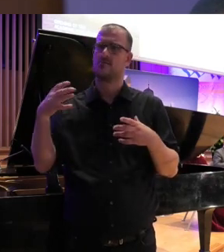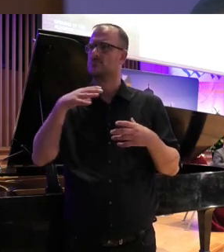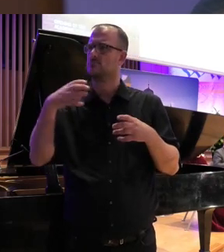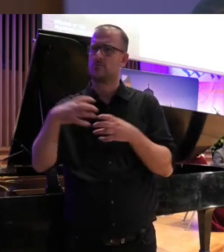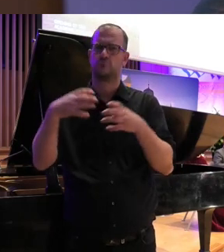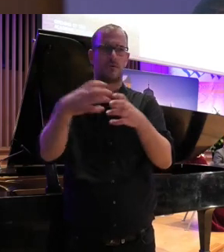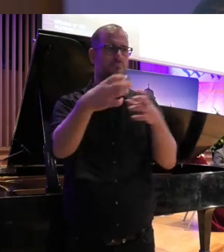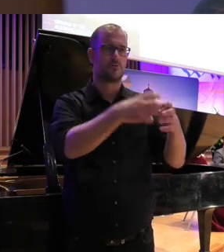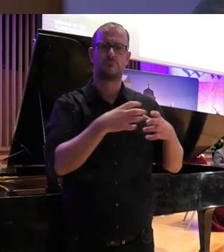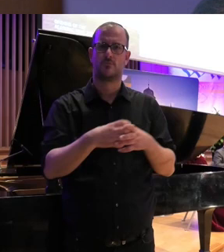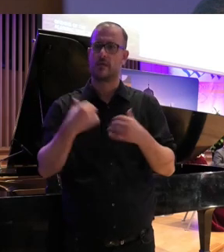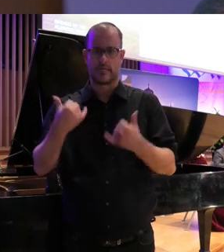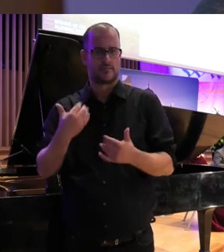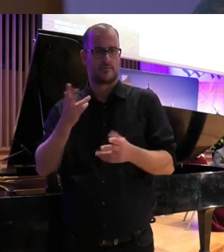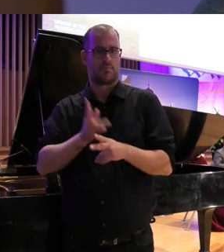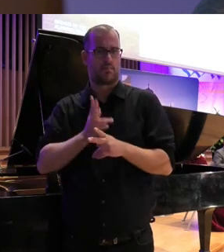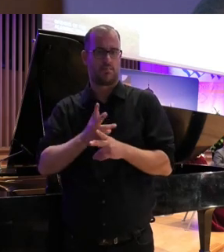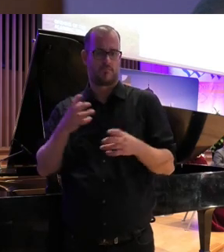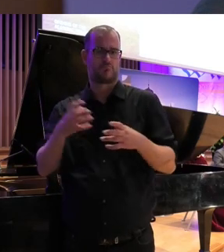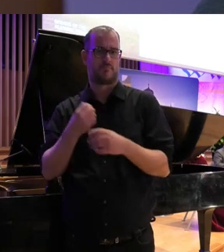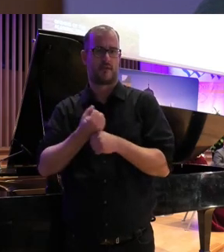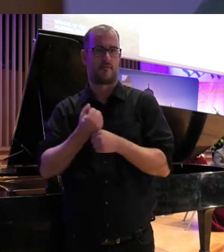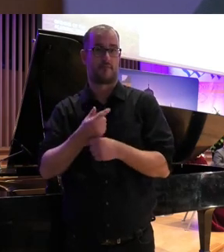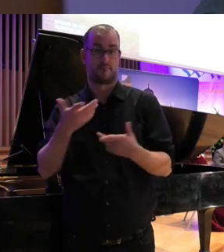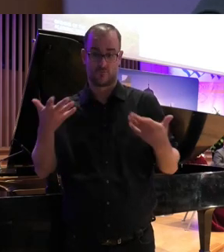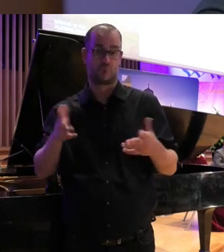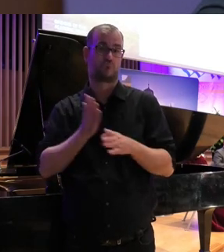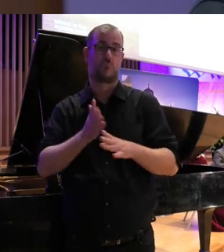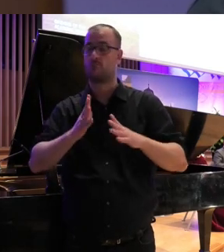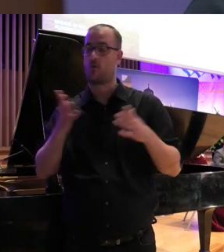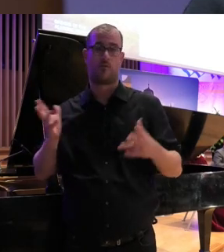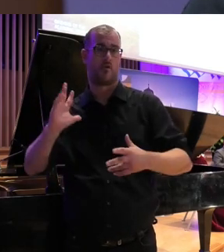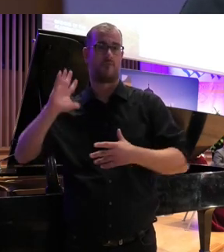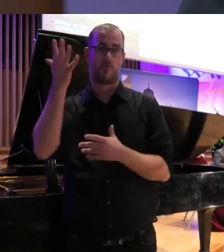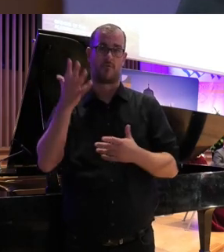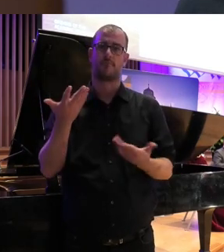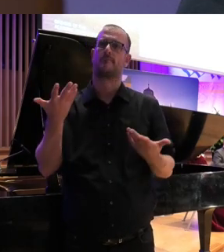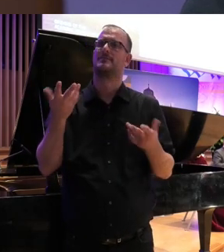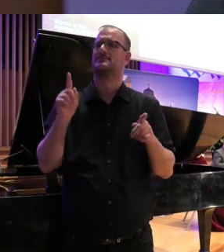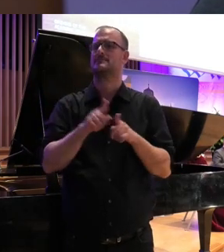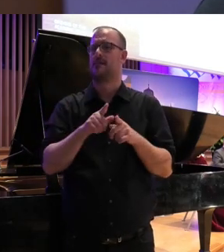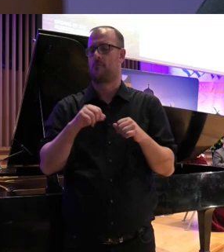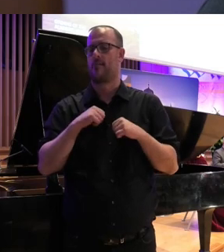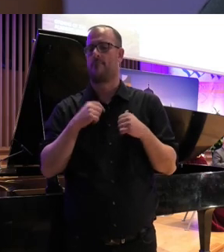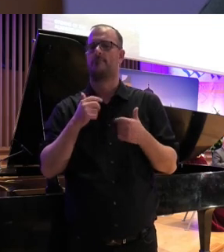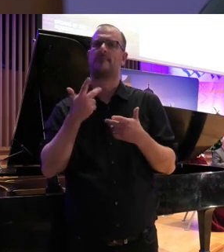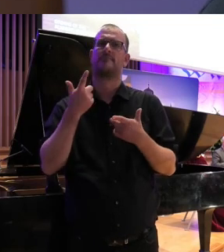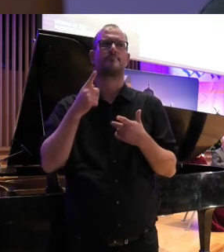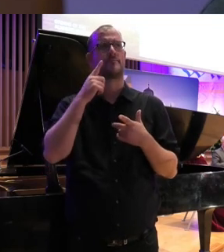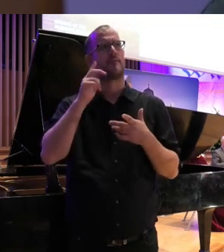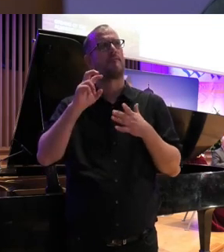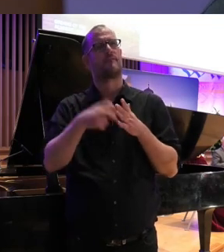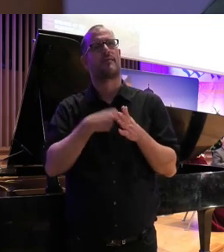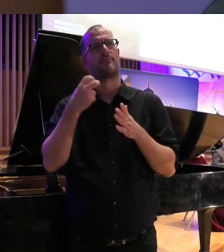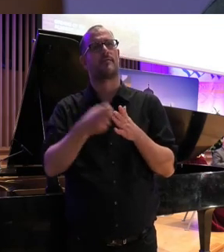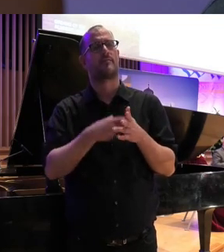die auch jetzt noch zusammenarbeiten. Das war ein großer Erfolg. Auf der anderen Seite ist wie immer im Leben, wenn man das Gleiche mehrmals wiederholt, dann gibt es sowas wie einen grenzwertigen